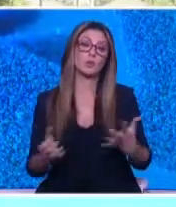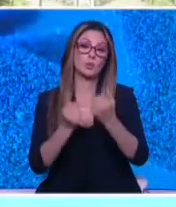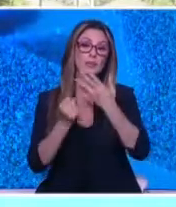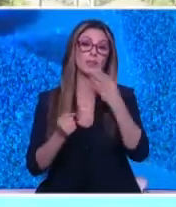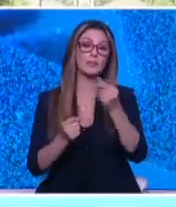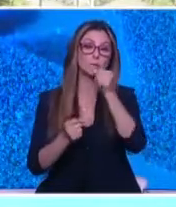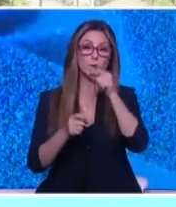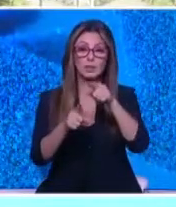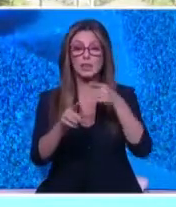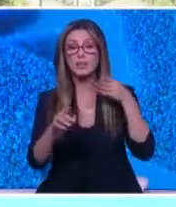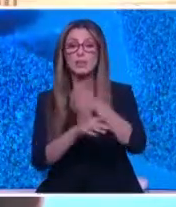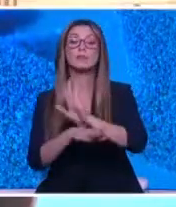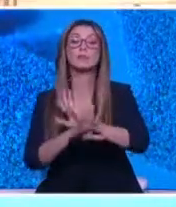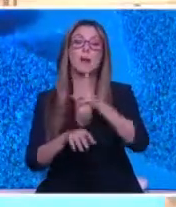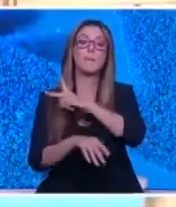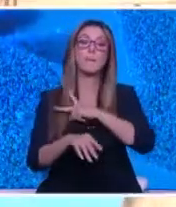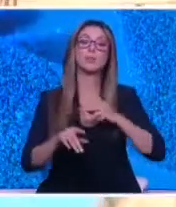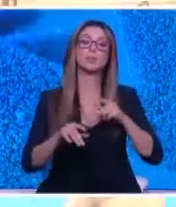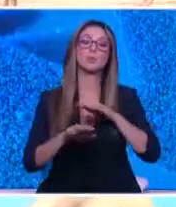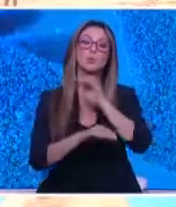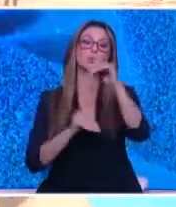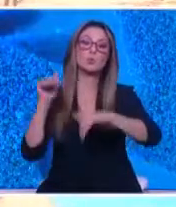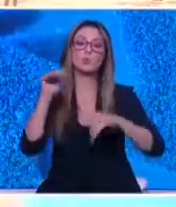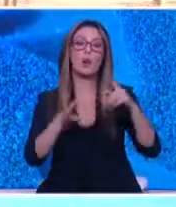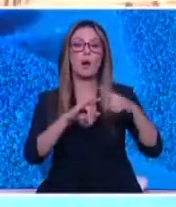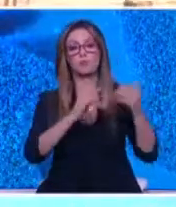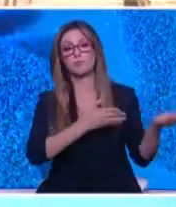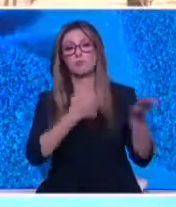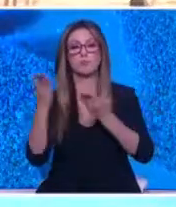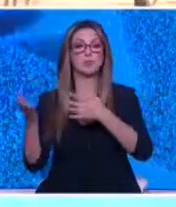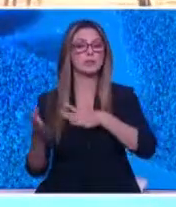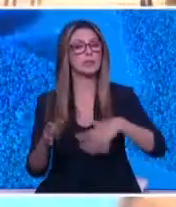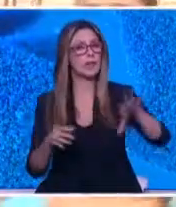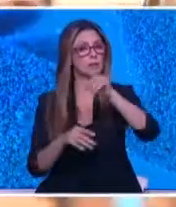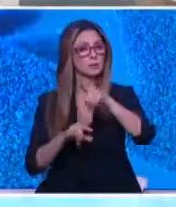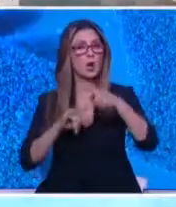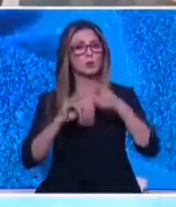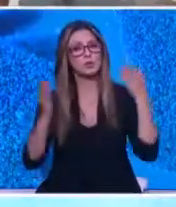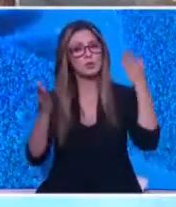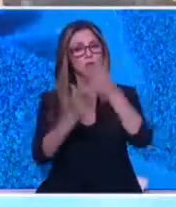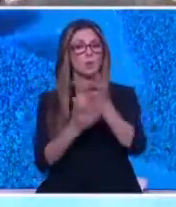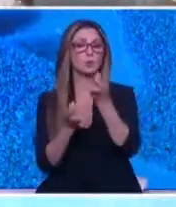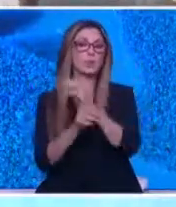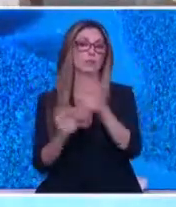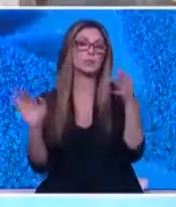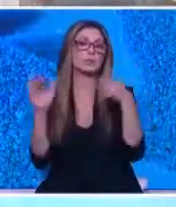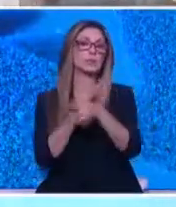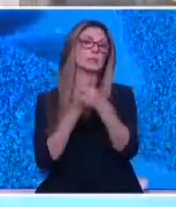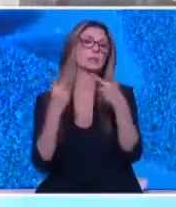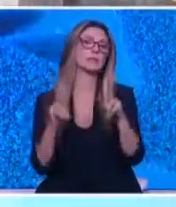gençleri sulama kanalları yerine belediyelerin yüzme havuzlarına bekliyor. İsteyen herkes bu havuzlardan ücretsiz